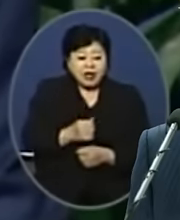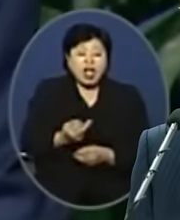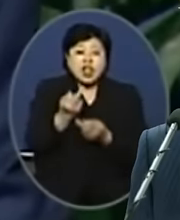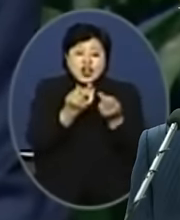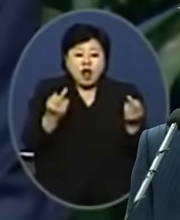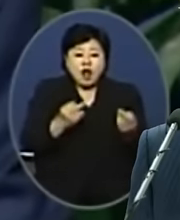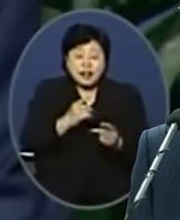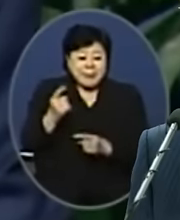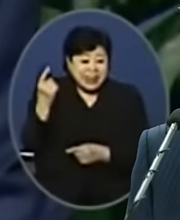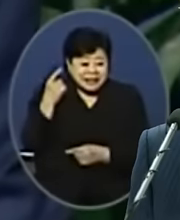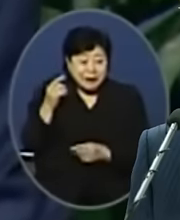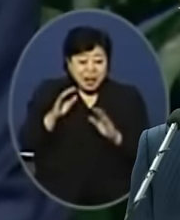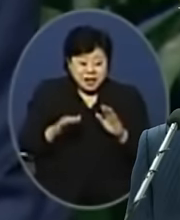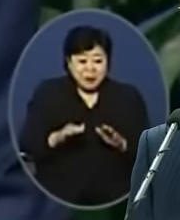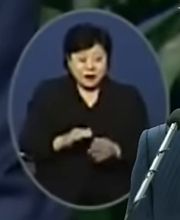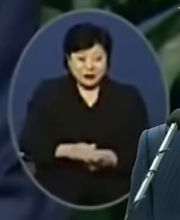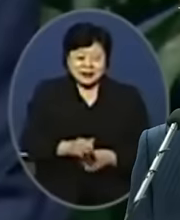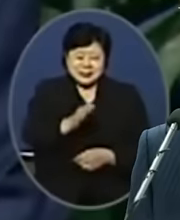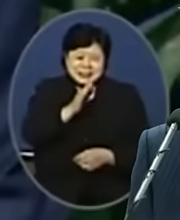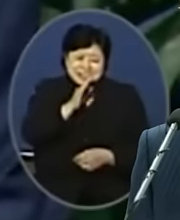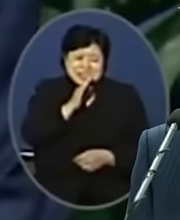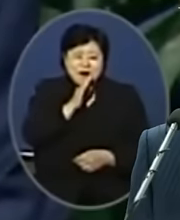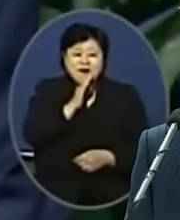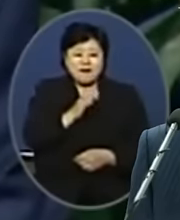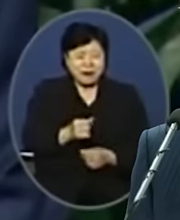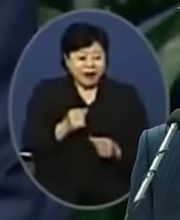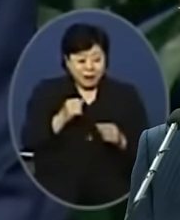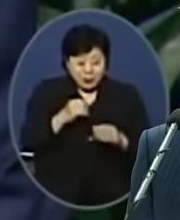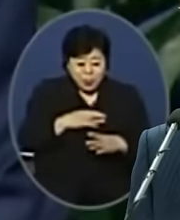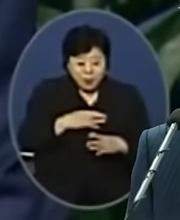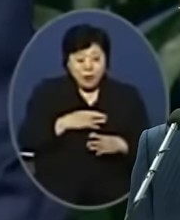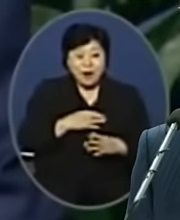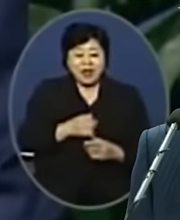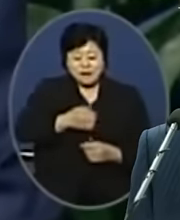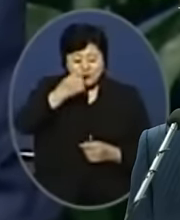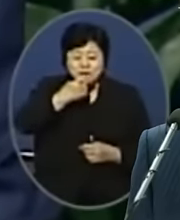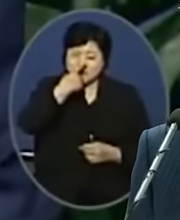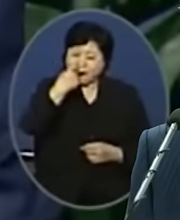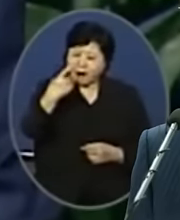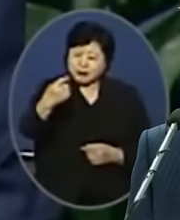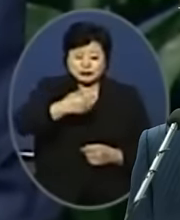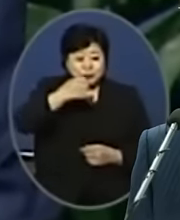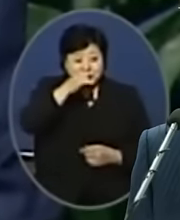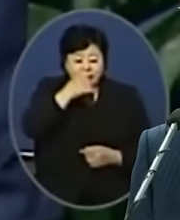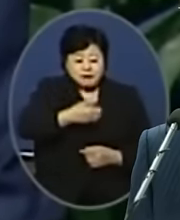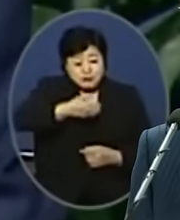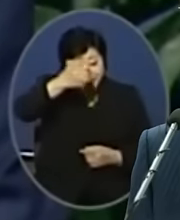형들 내 말 들어봐. 이번엔 정말 진통 멋진 꿈을 꾸었다. 꿈에